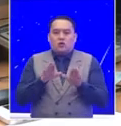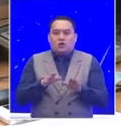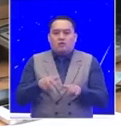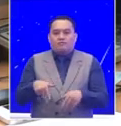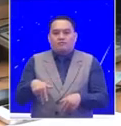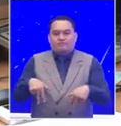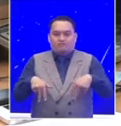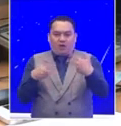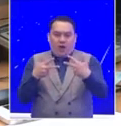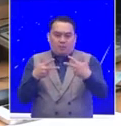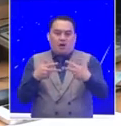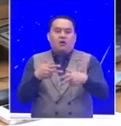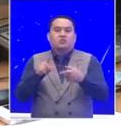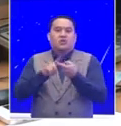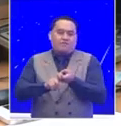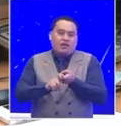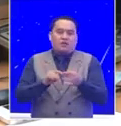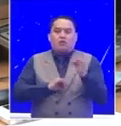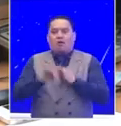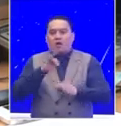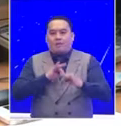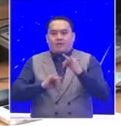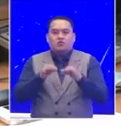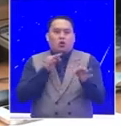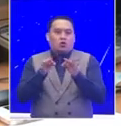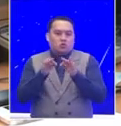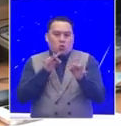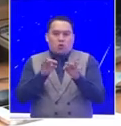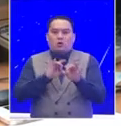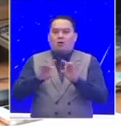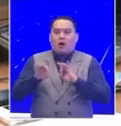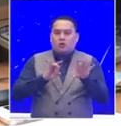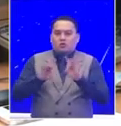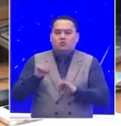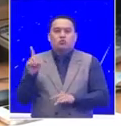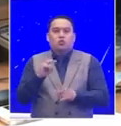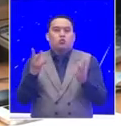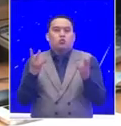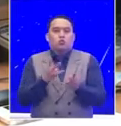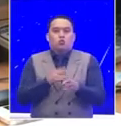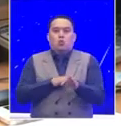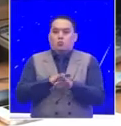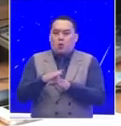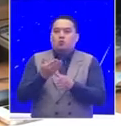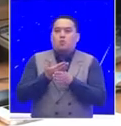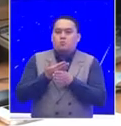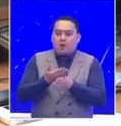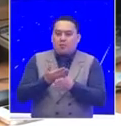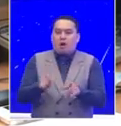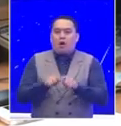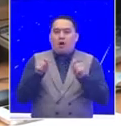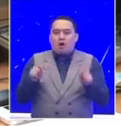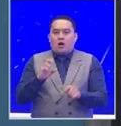веб-камеру. Вы по видеосвязи разговариваете с консультантом. Он разъясняет, что вам нужно, и полностью помогает открыть